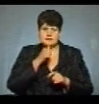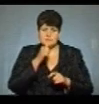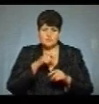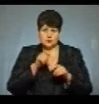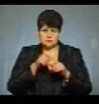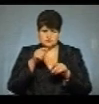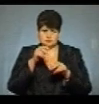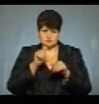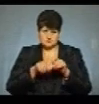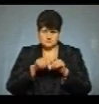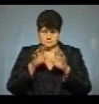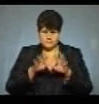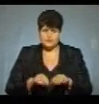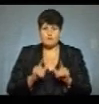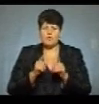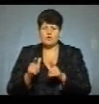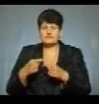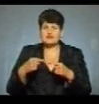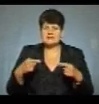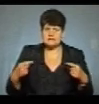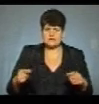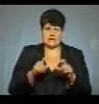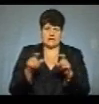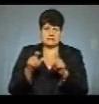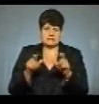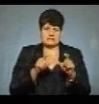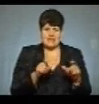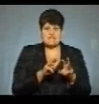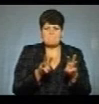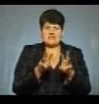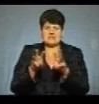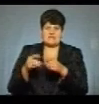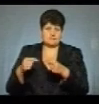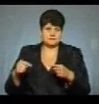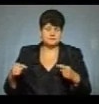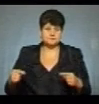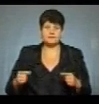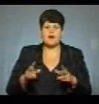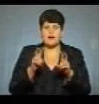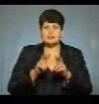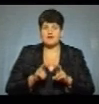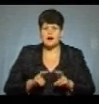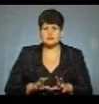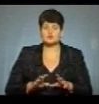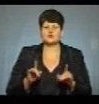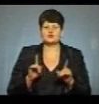оцінки, погодження там в різних інстанціях, можливо, навіть в інших різних міністерствах, в аналізу